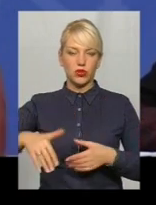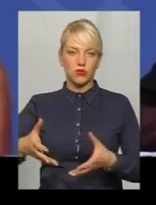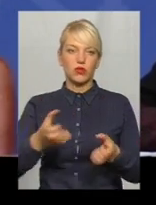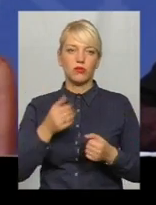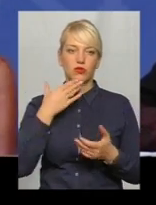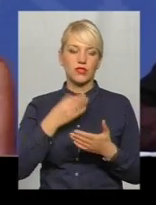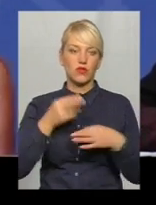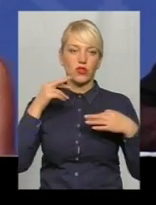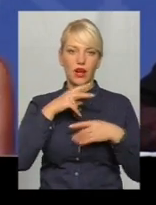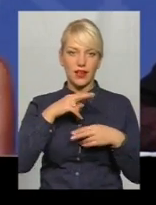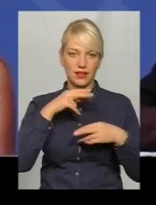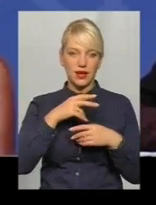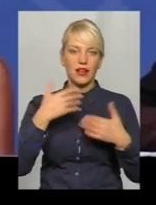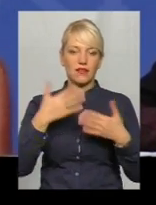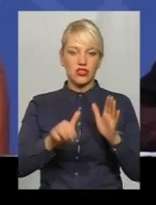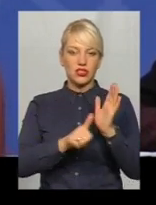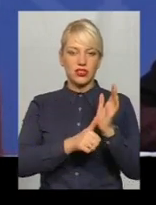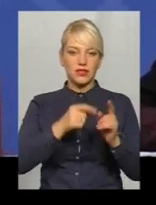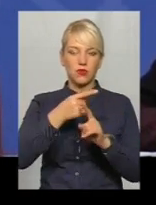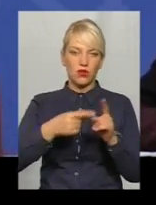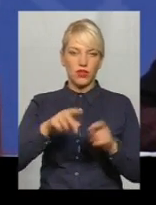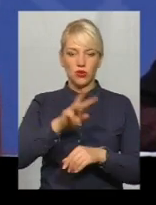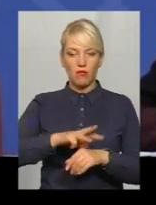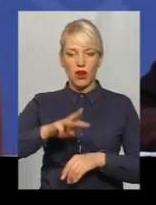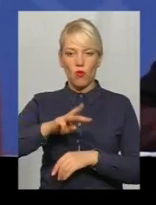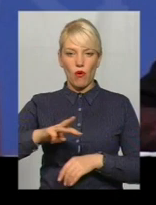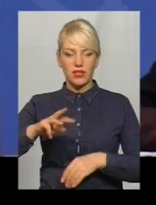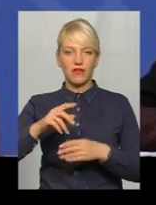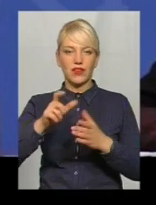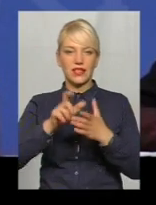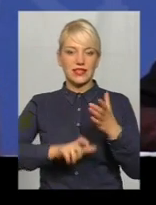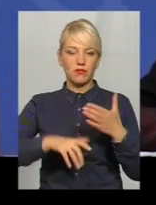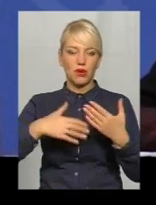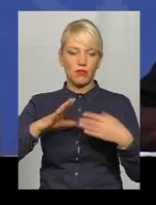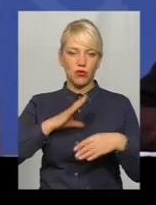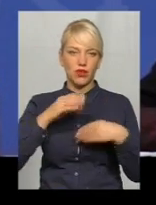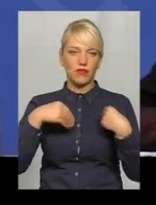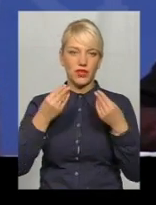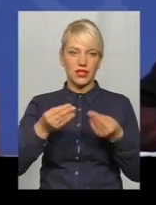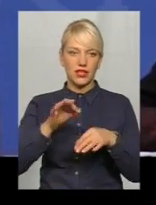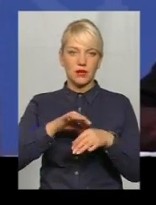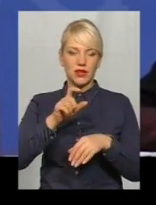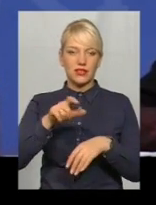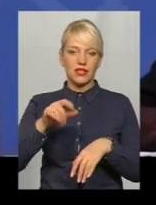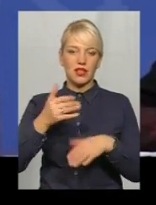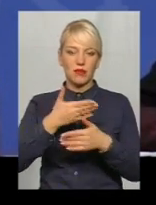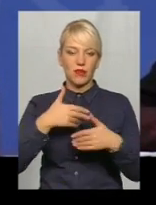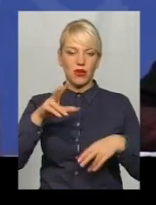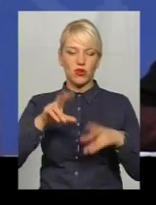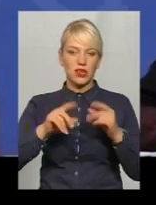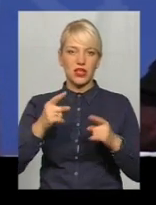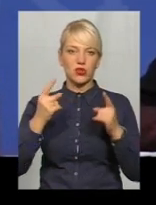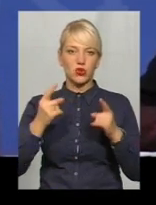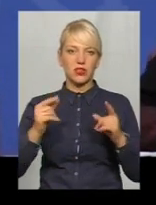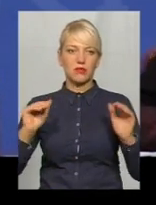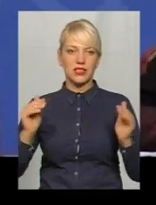ліки. Вже 6,5 мільйонів рецептів були видані пацієнтам, і ми розраховуємо на суттєве зниження